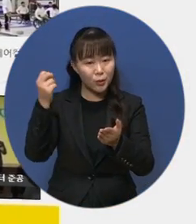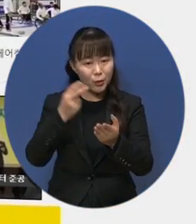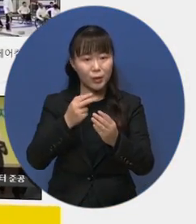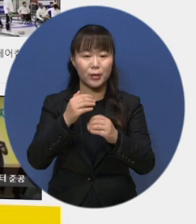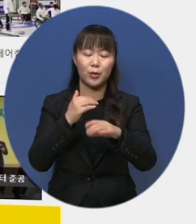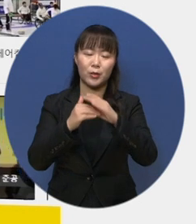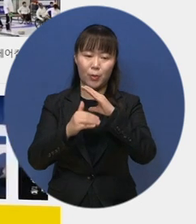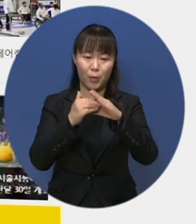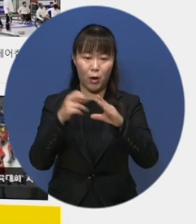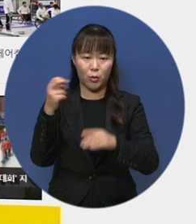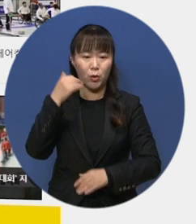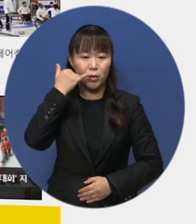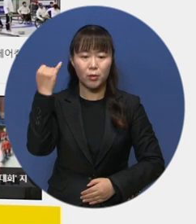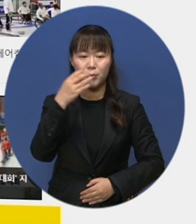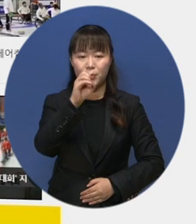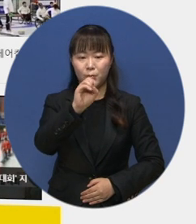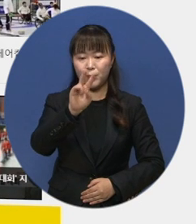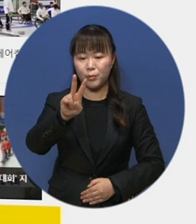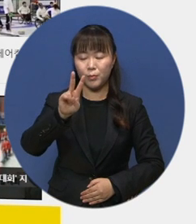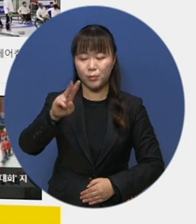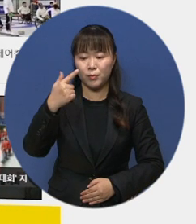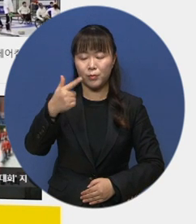홈페이지 또는 전자우편